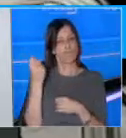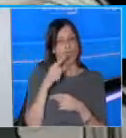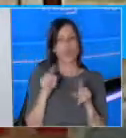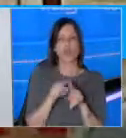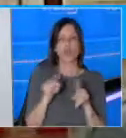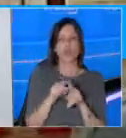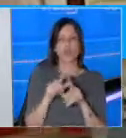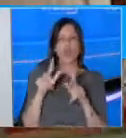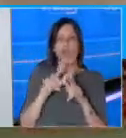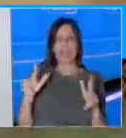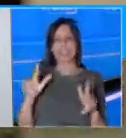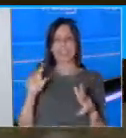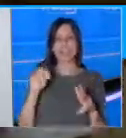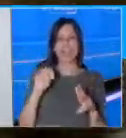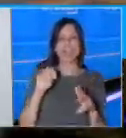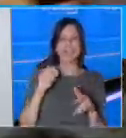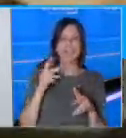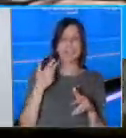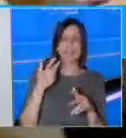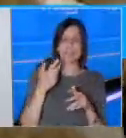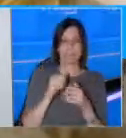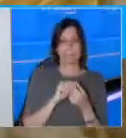ארץ נוודים, כמו